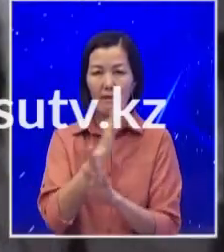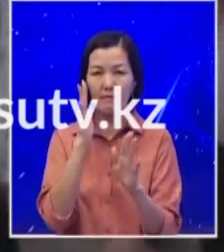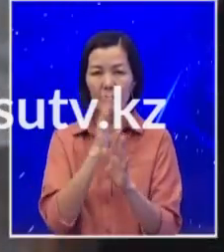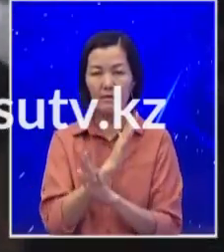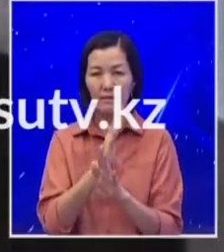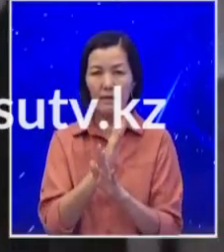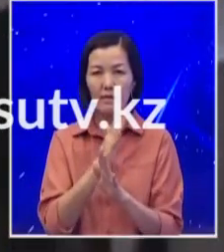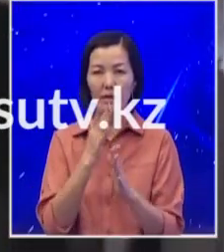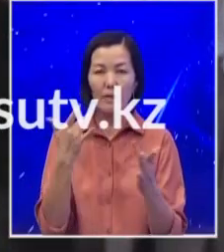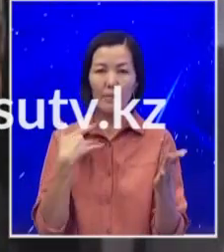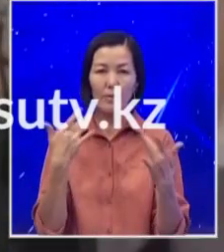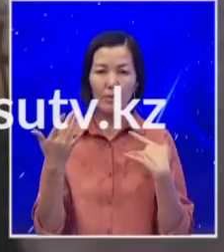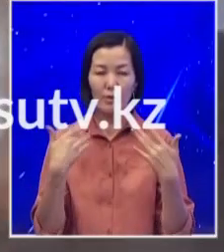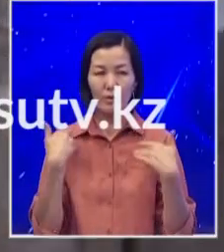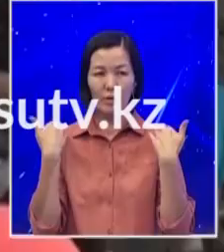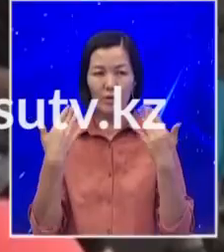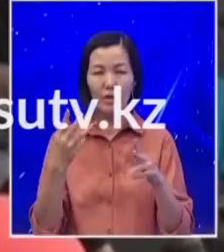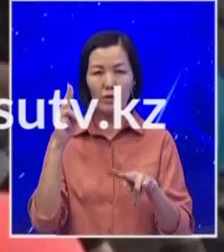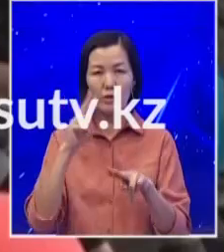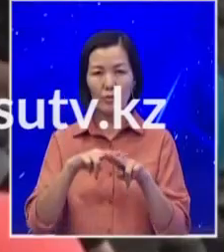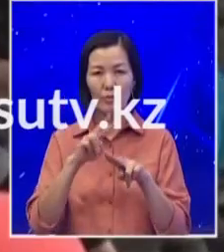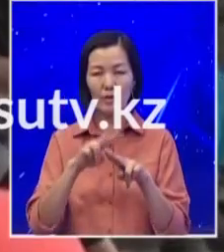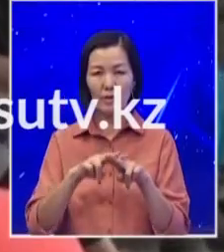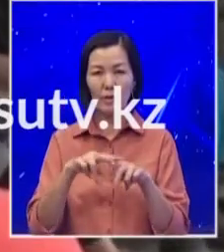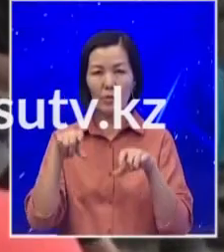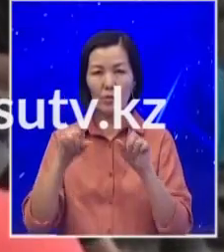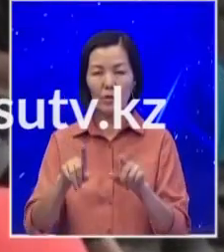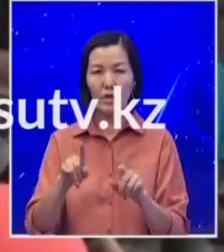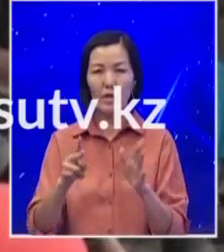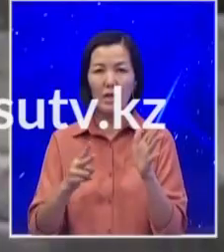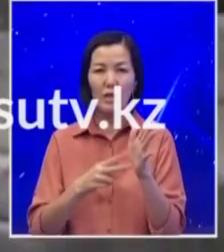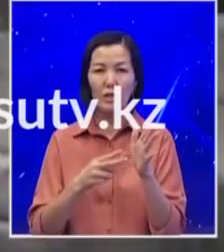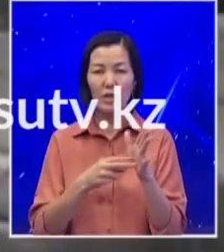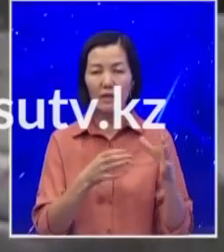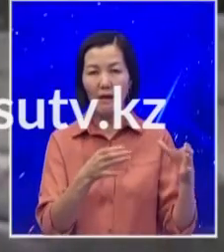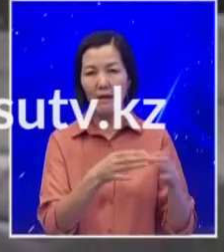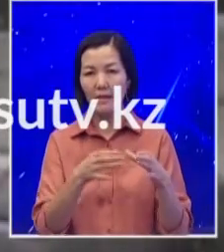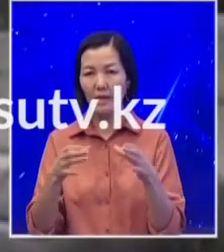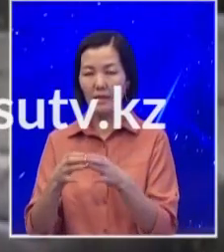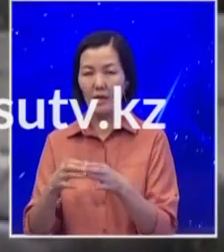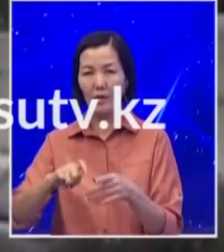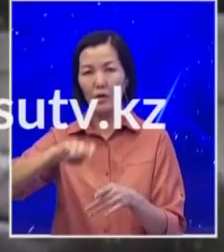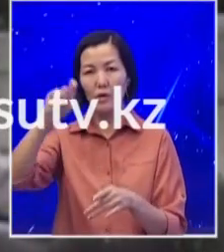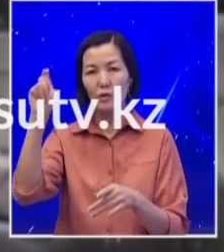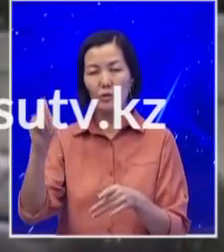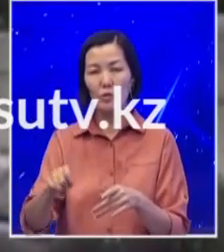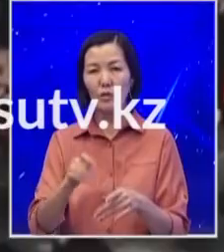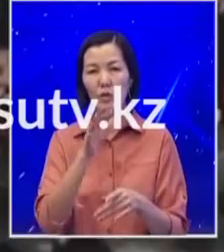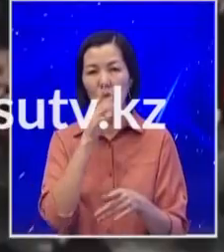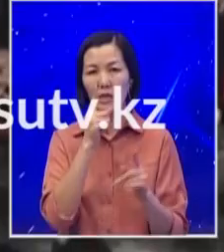көрініс. Жауғаштыдағы жазасын өтеп жатқан нәзік жандылар жеті отрядқа бөлініп, соғыстың жеті кезеңін,